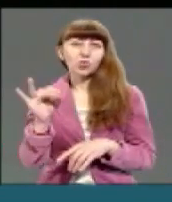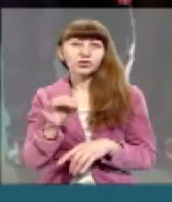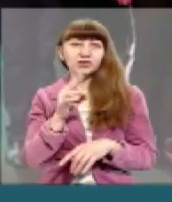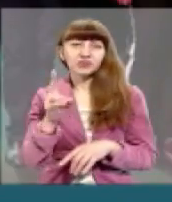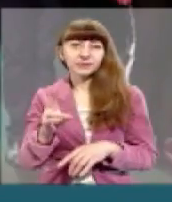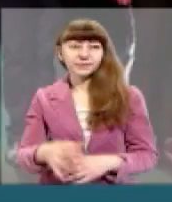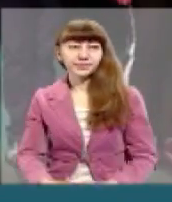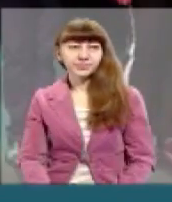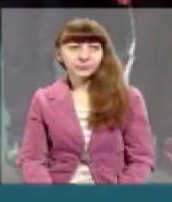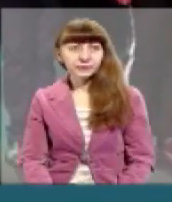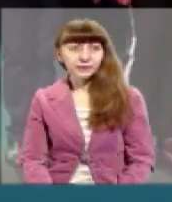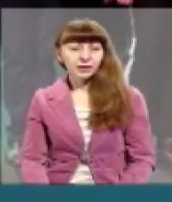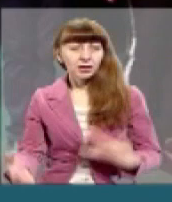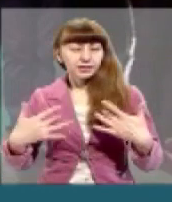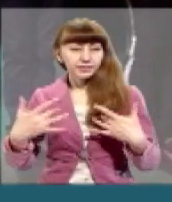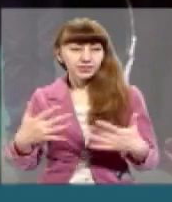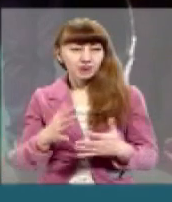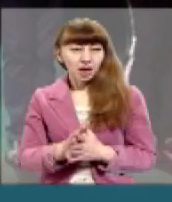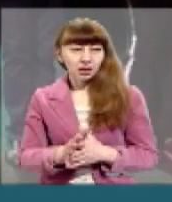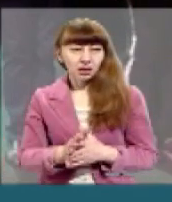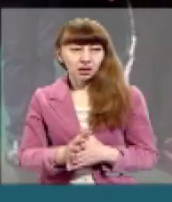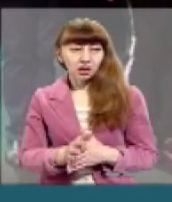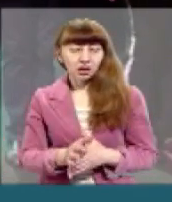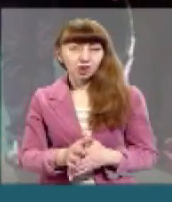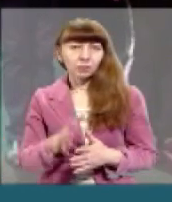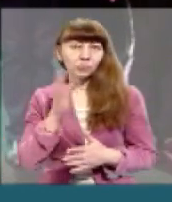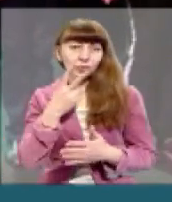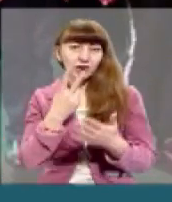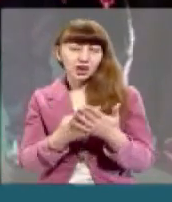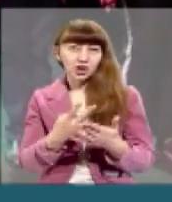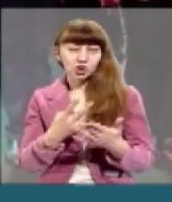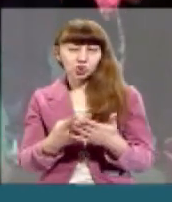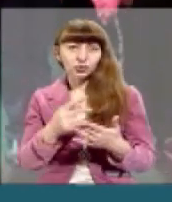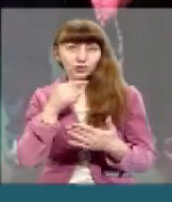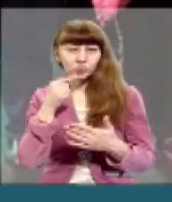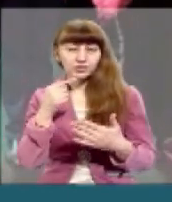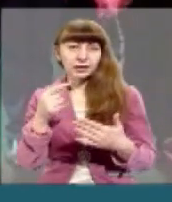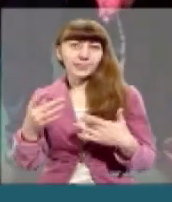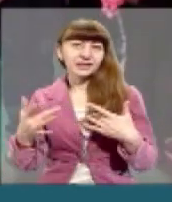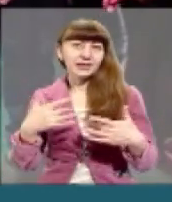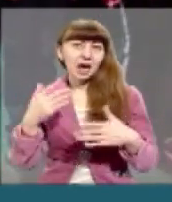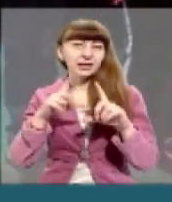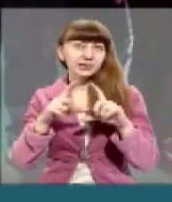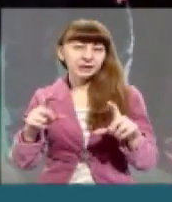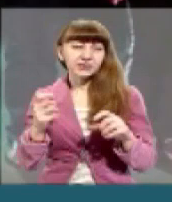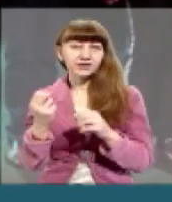болдым. Спектакль Қостанай облыстық орыс драма театрында 12-14 қаңтар аралығында